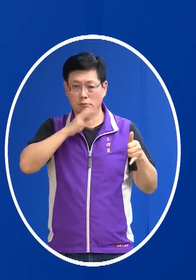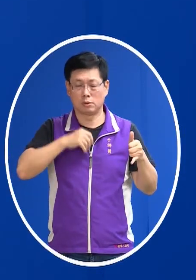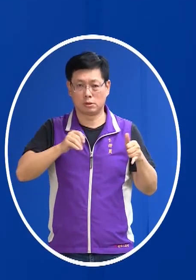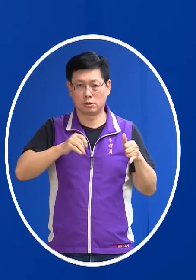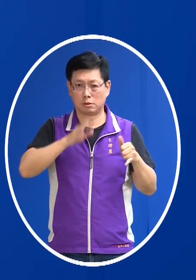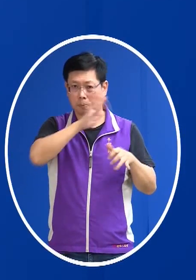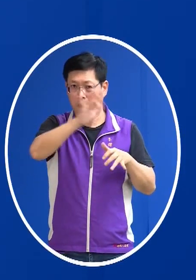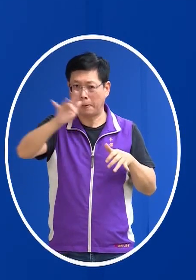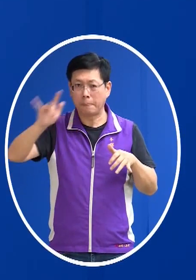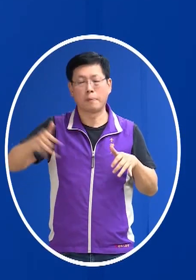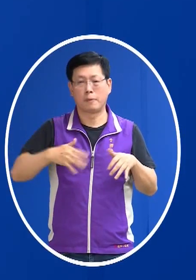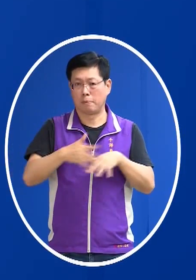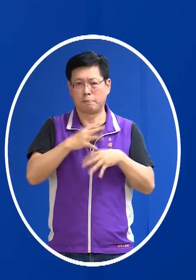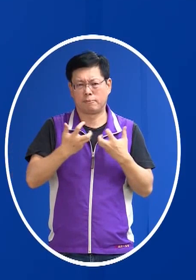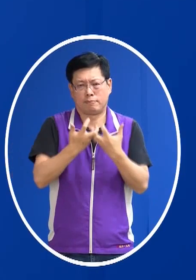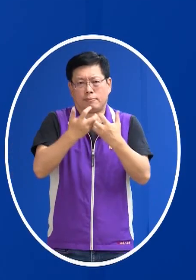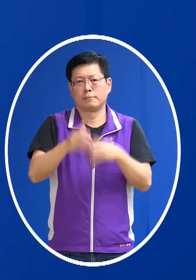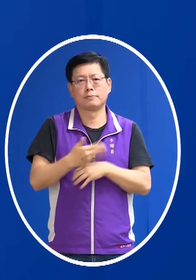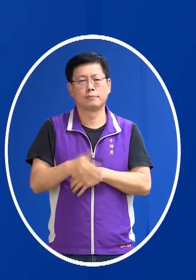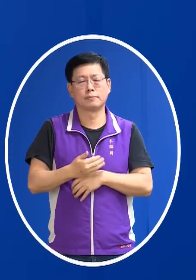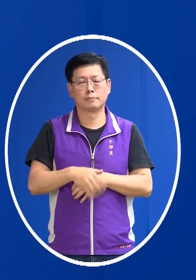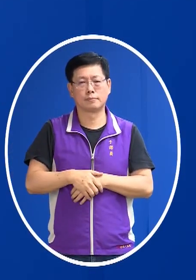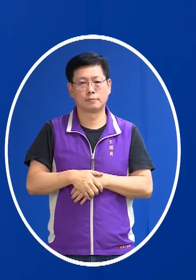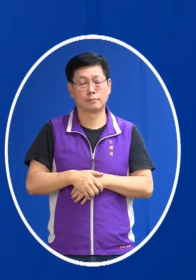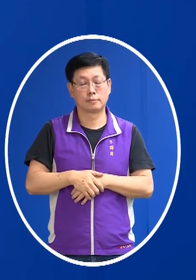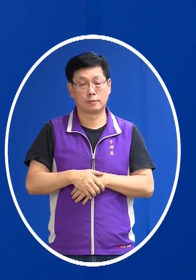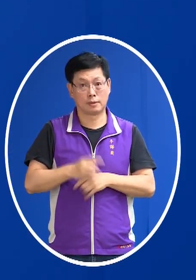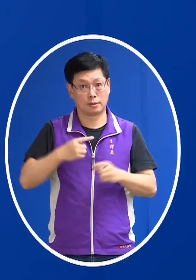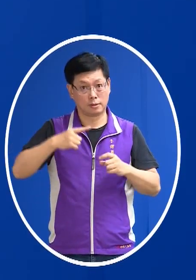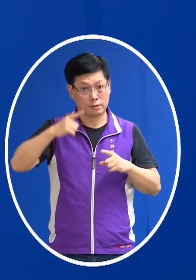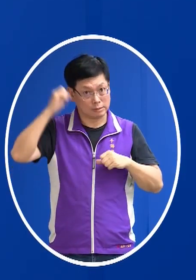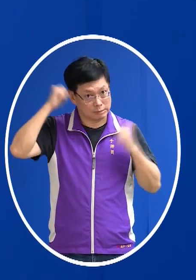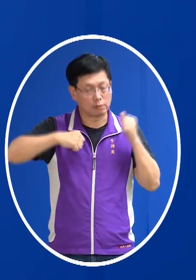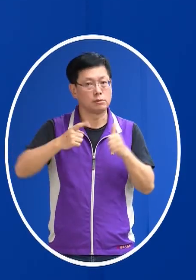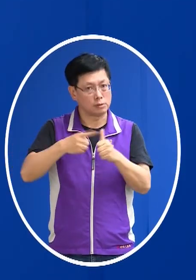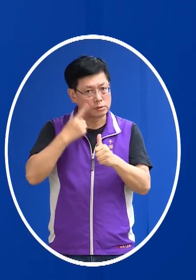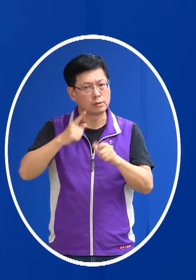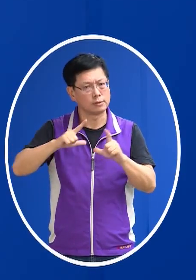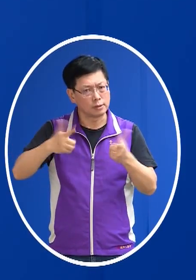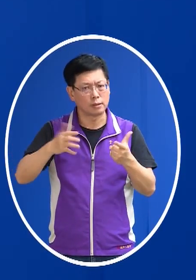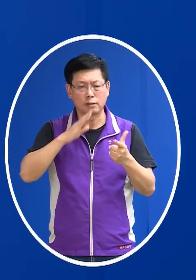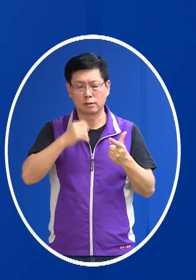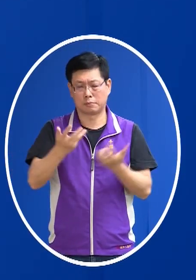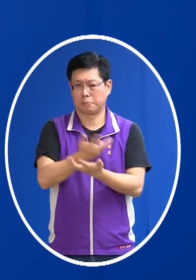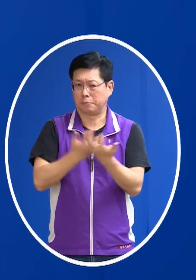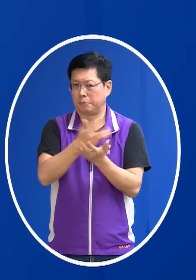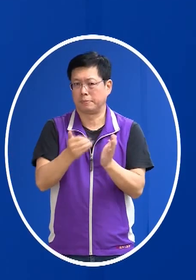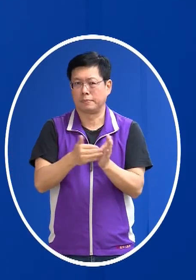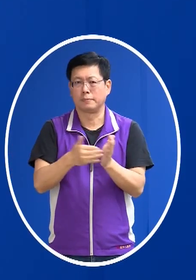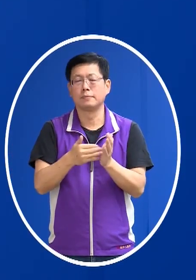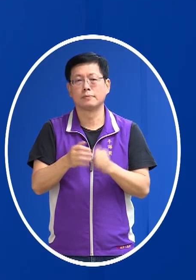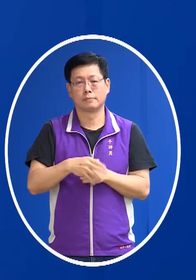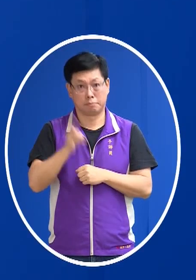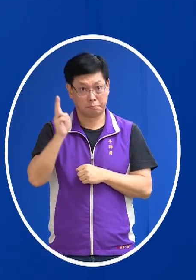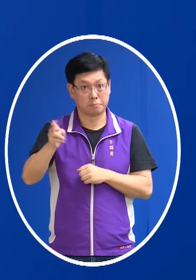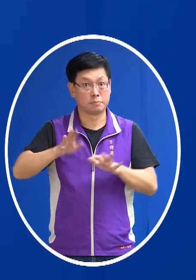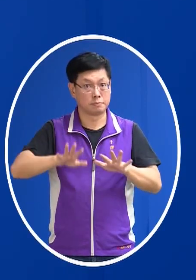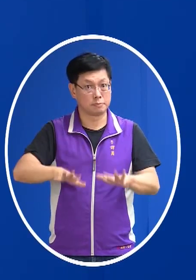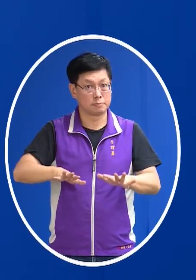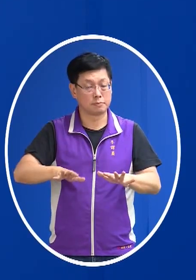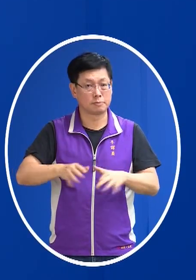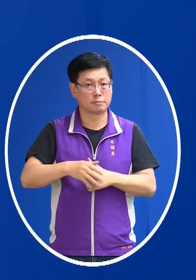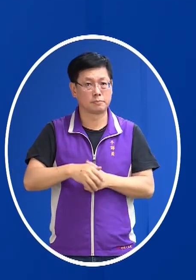地，类似这样的一个方式。那我们先大家早上是先做过意见的交换，那请他们在今